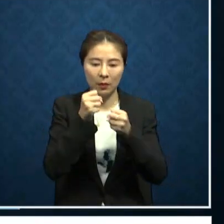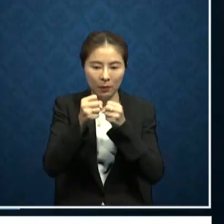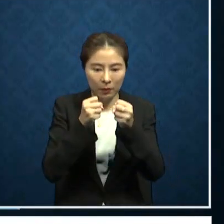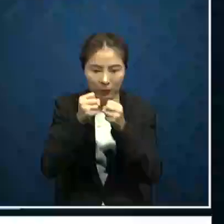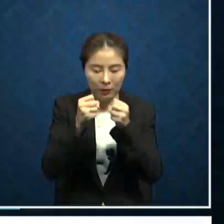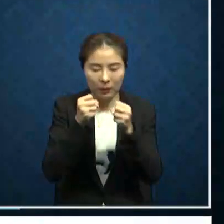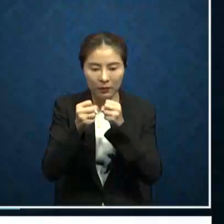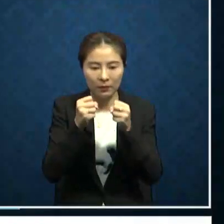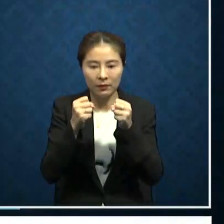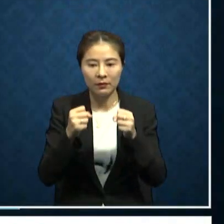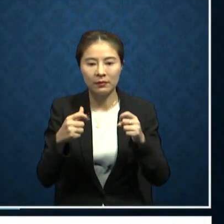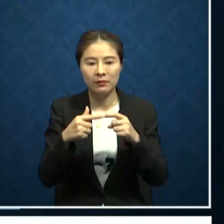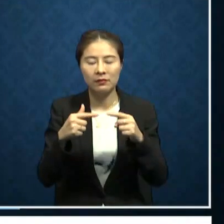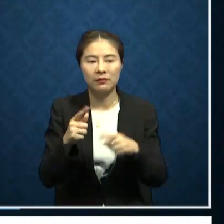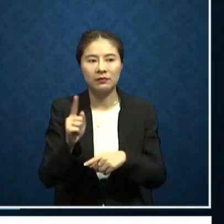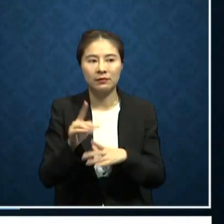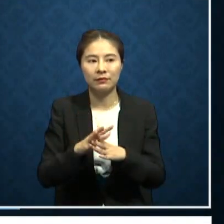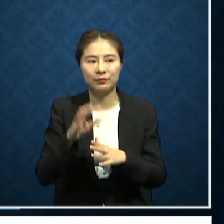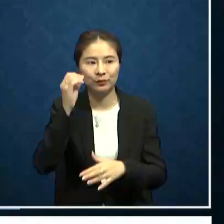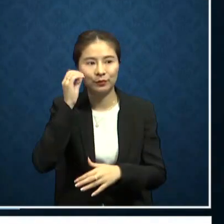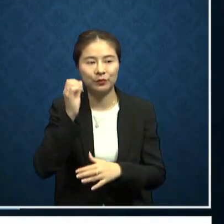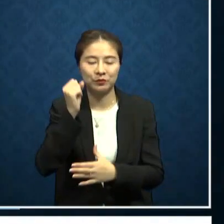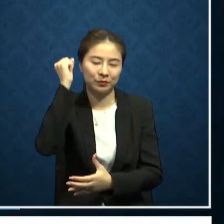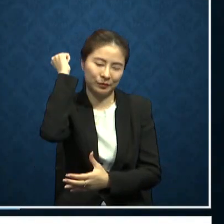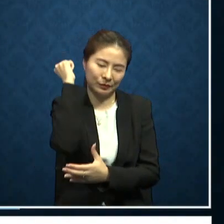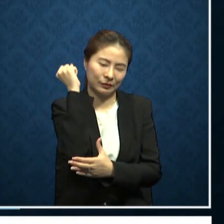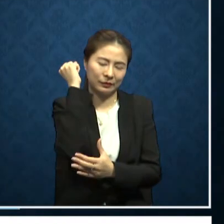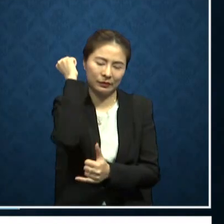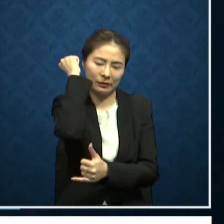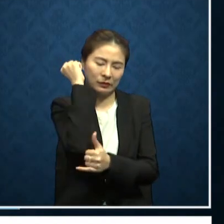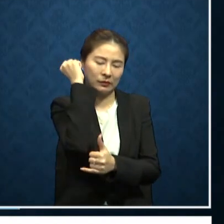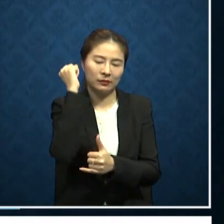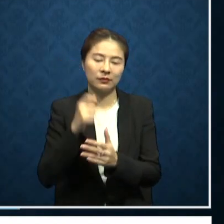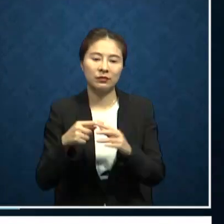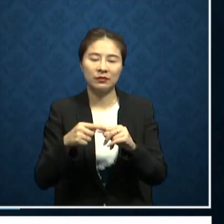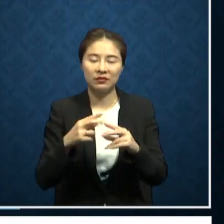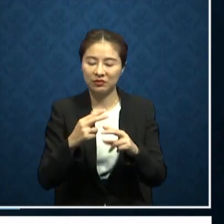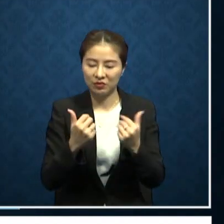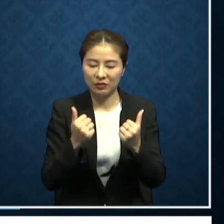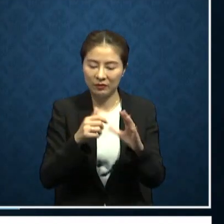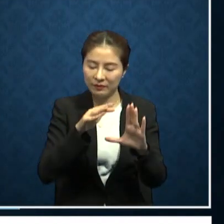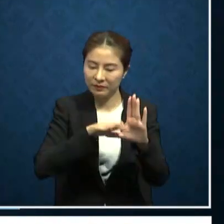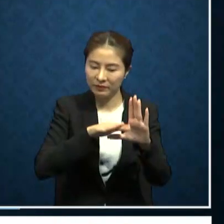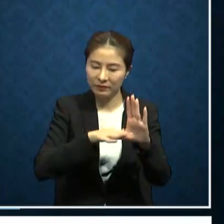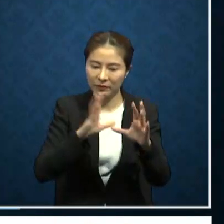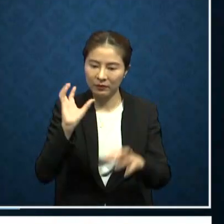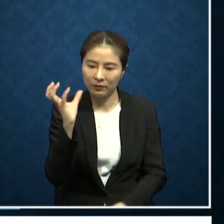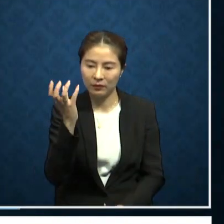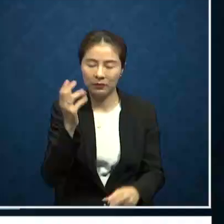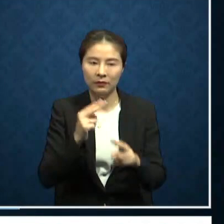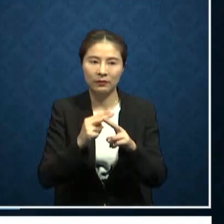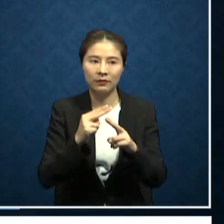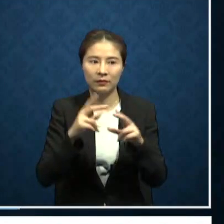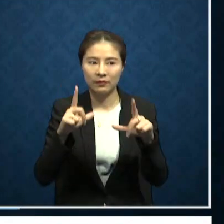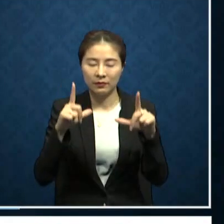กีฬาที่เป็นมรดกภูมิปัญญาของชาตินะคะจะถูกผลักดันขึ้นบัญชีมรดกโลกต่อไปนะคะและยังได้รับความนิยมใน